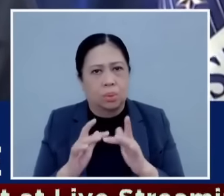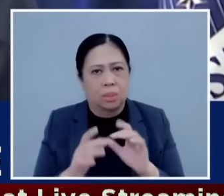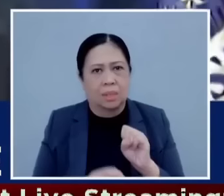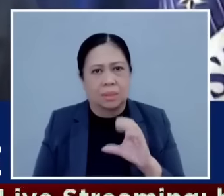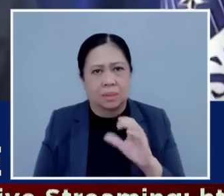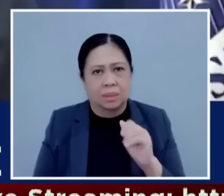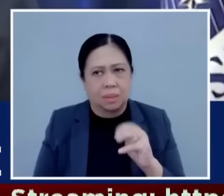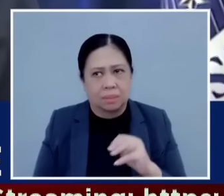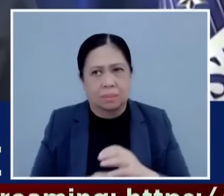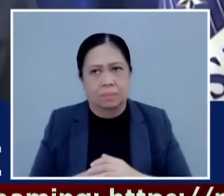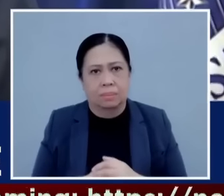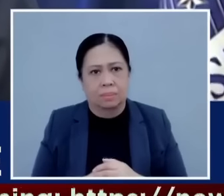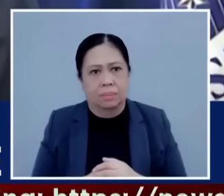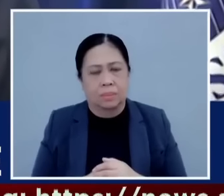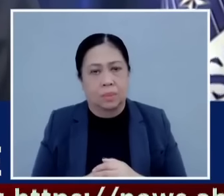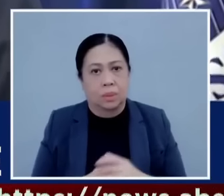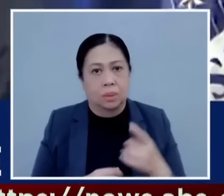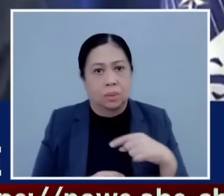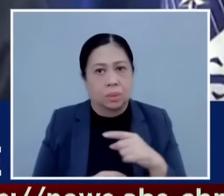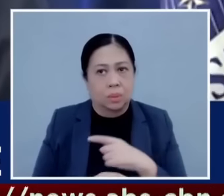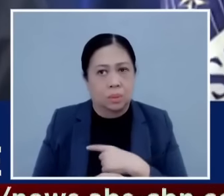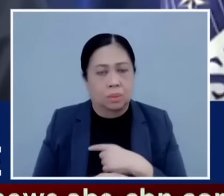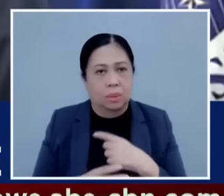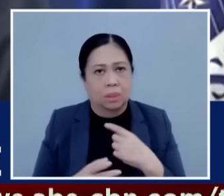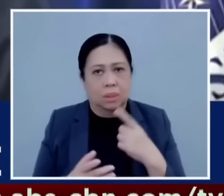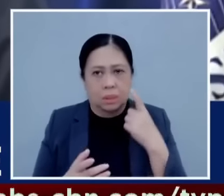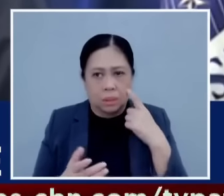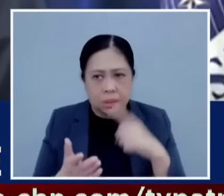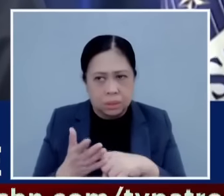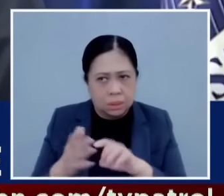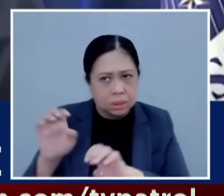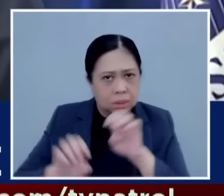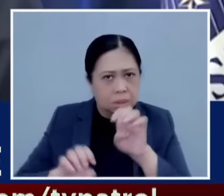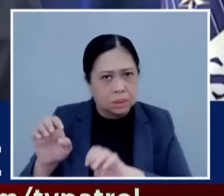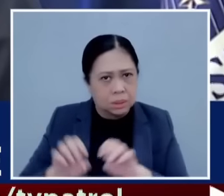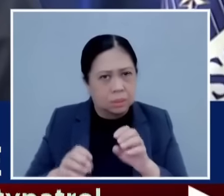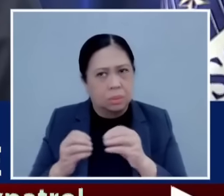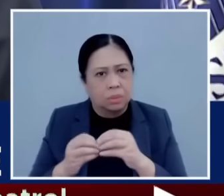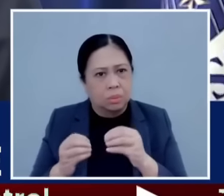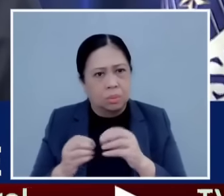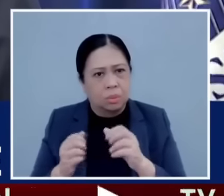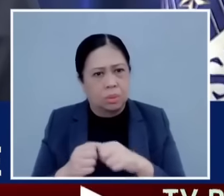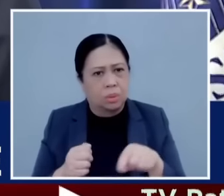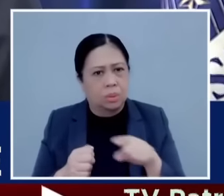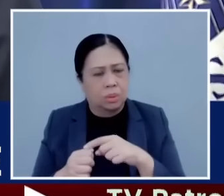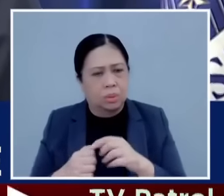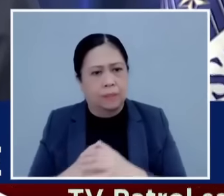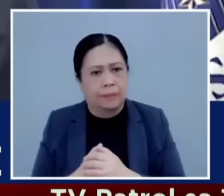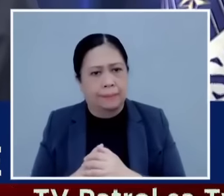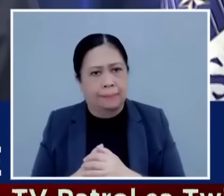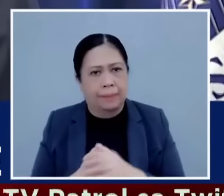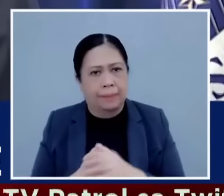parang to our appreciation, it's more of awareness for our mga kababayan or